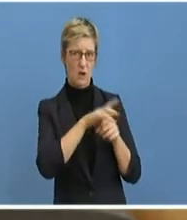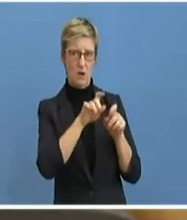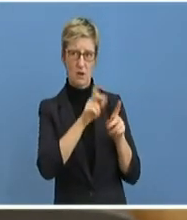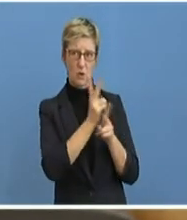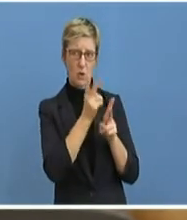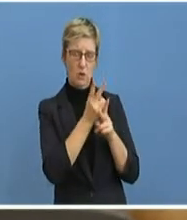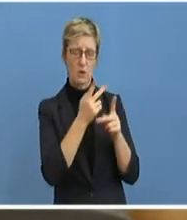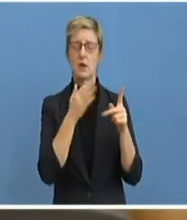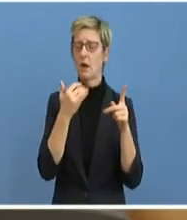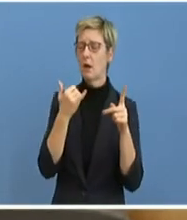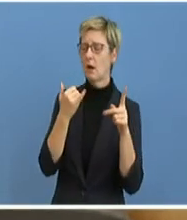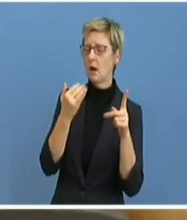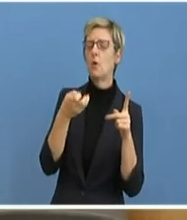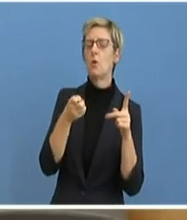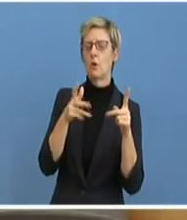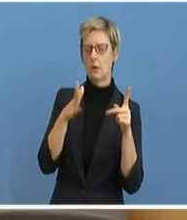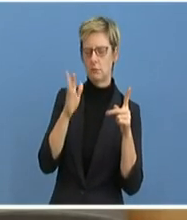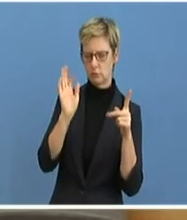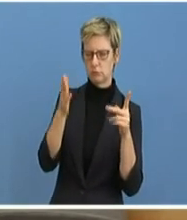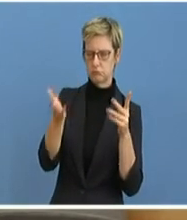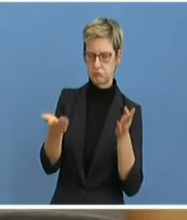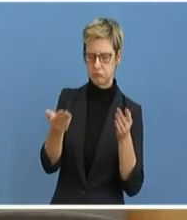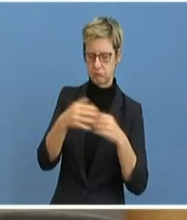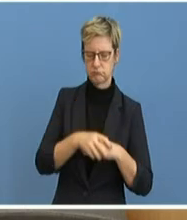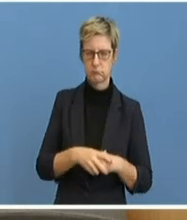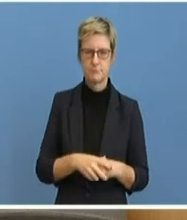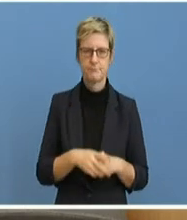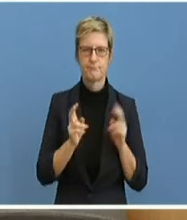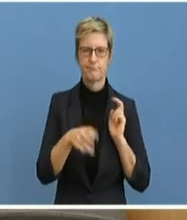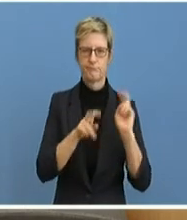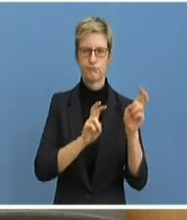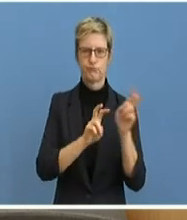ja. Dann machen wir da weiter, ja.